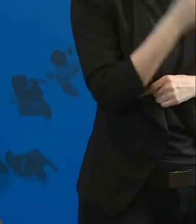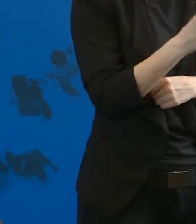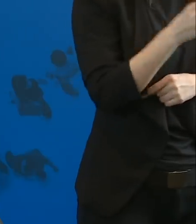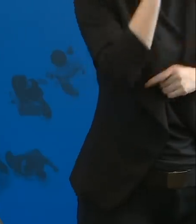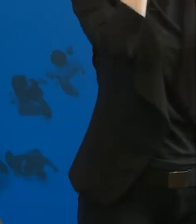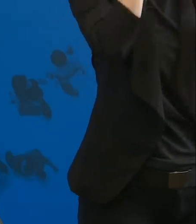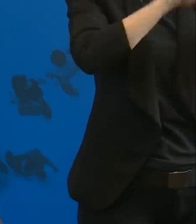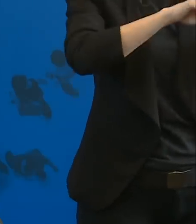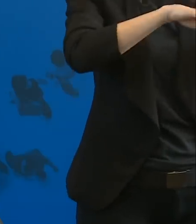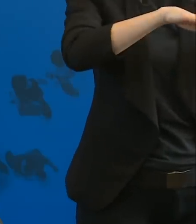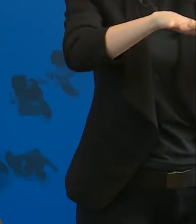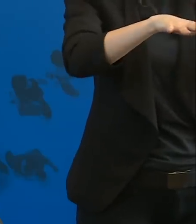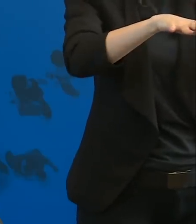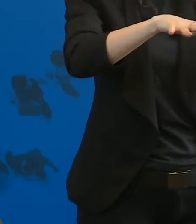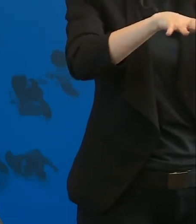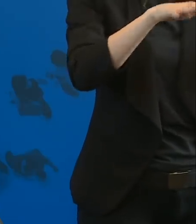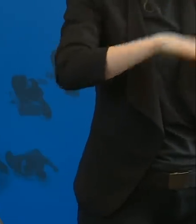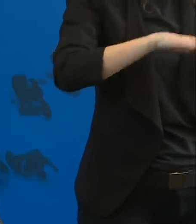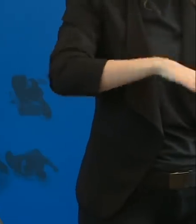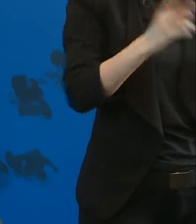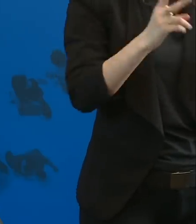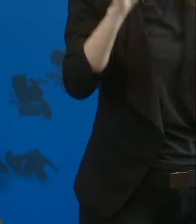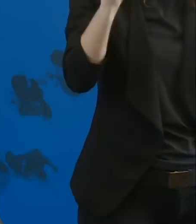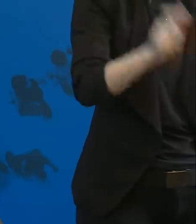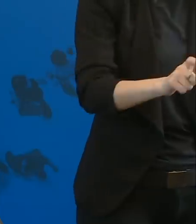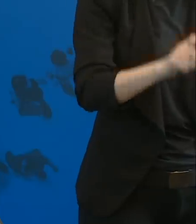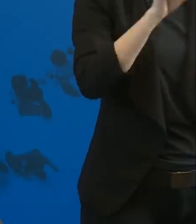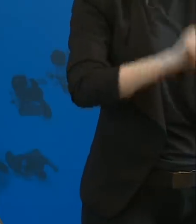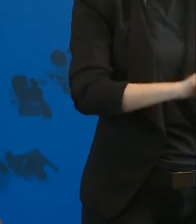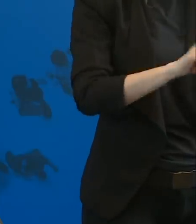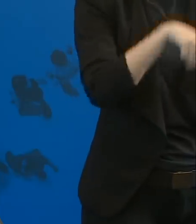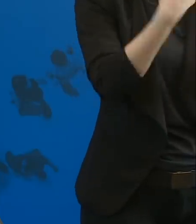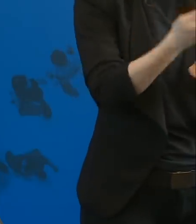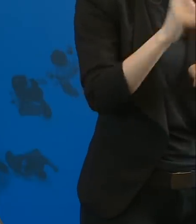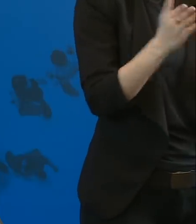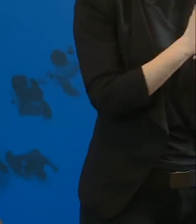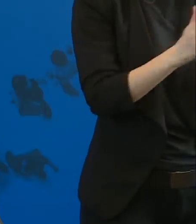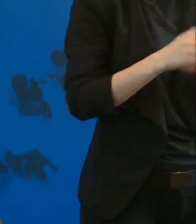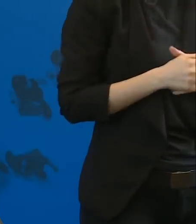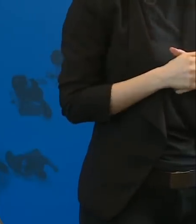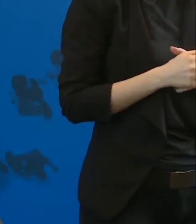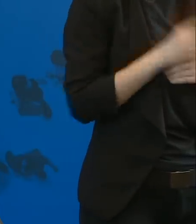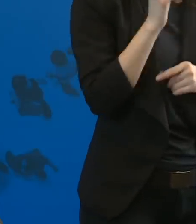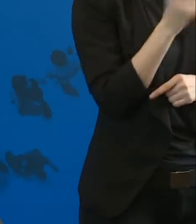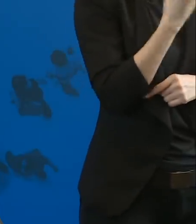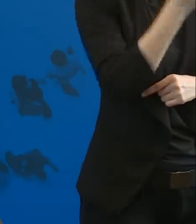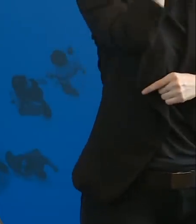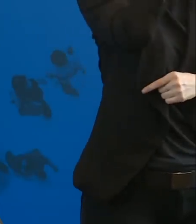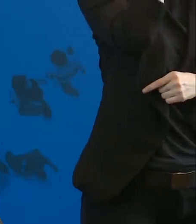die Maßnahmen angepasst werden. Das ist wirklich eine Betrachtungsweise, die wir kontinuierlich durchführen müssen.